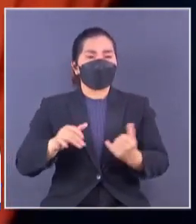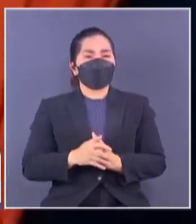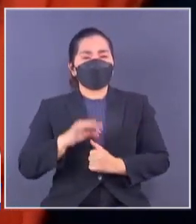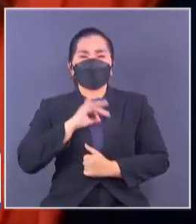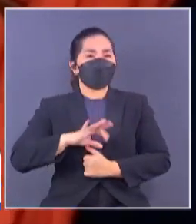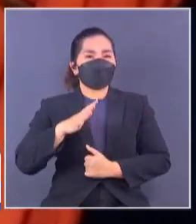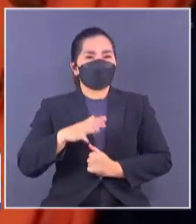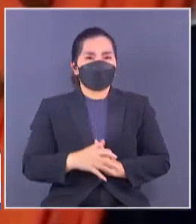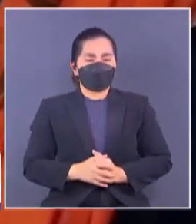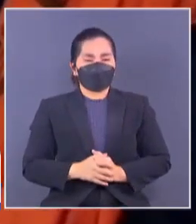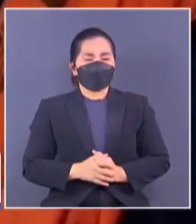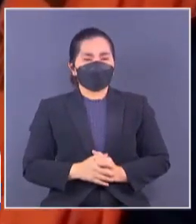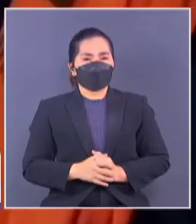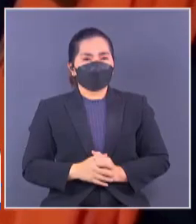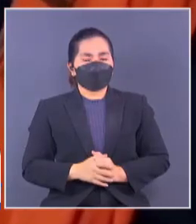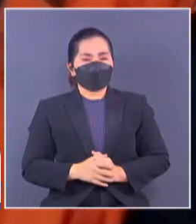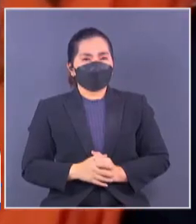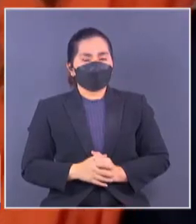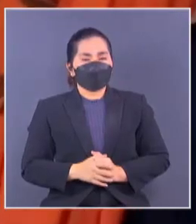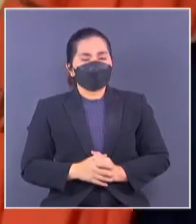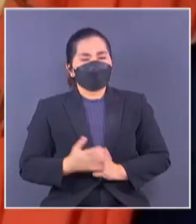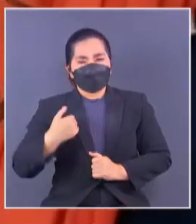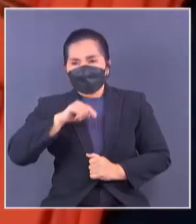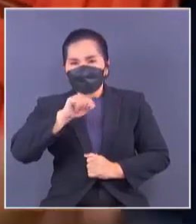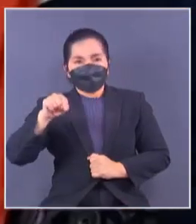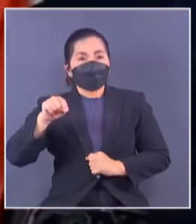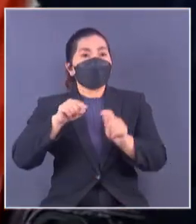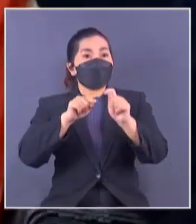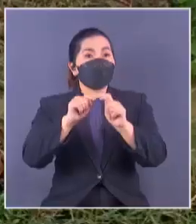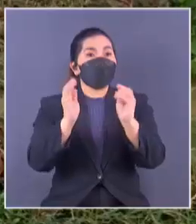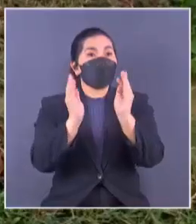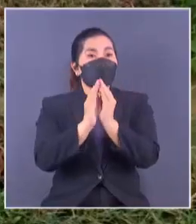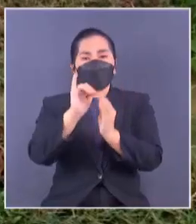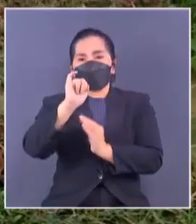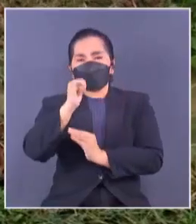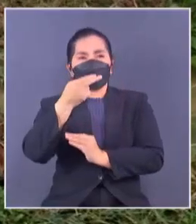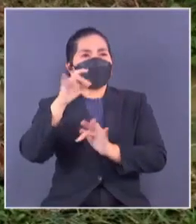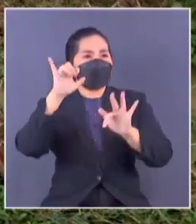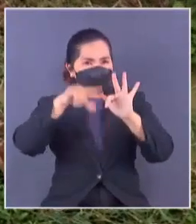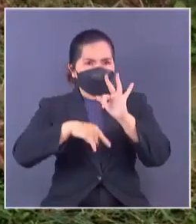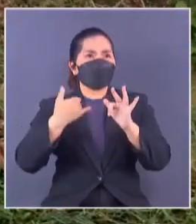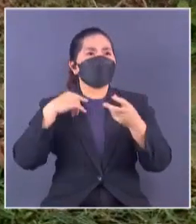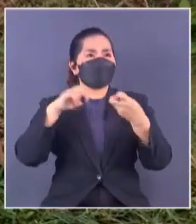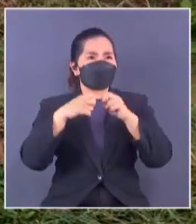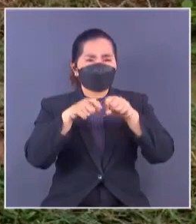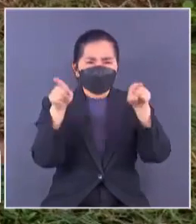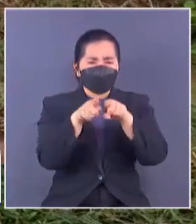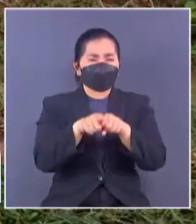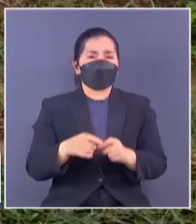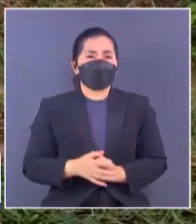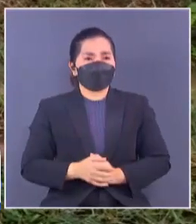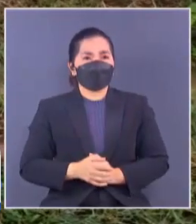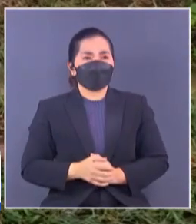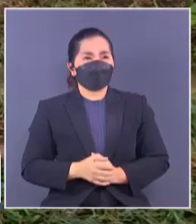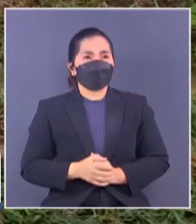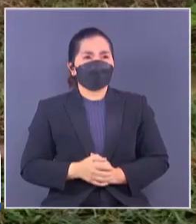ก็หมดสติไปครับ ไม่ใช่ที่สงสารอย่างเดียวนะครับตอนนี้ที่อำเภอบัวใหญ่ก็มีอีกหนึ่งพื้นที่ครับที่เกิดเหตุสลดเกิดขึ้นนะครับ